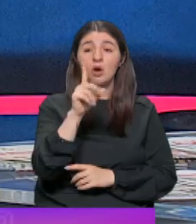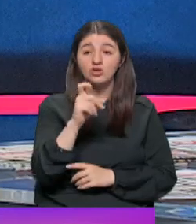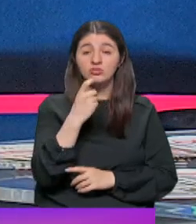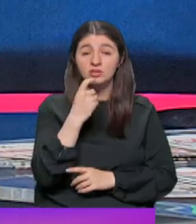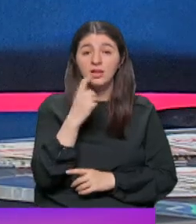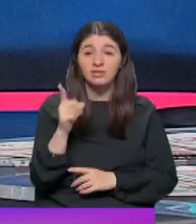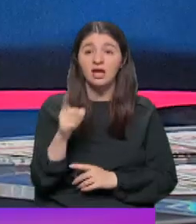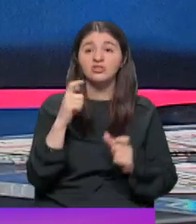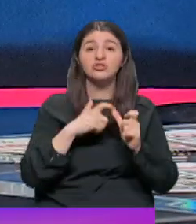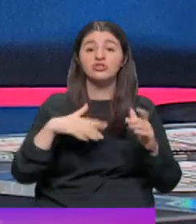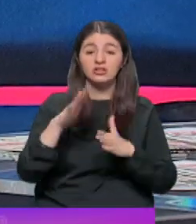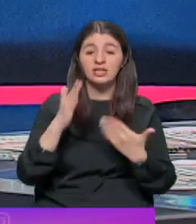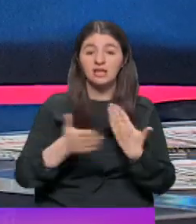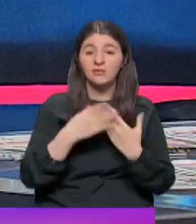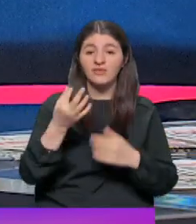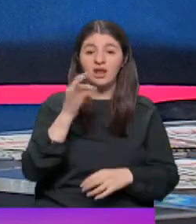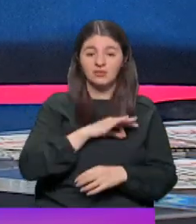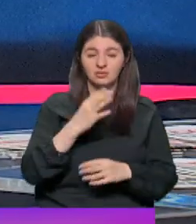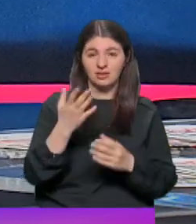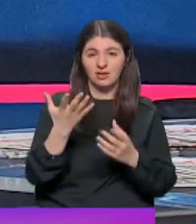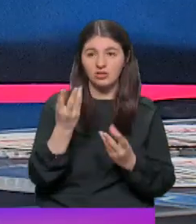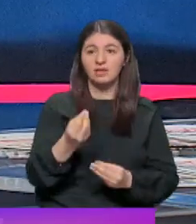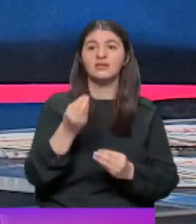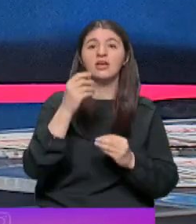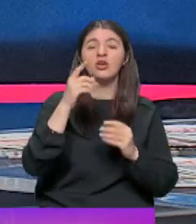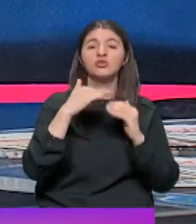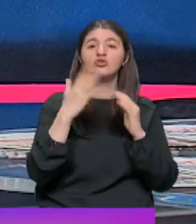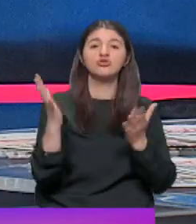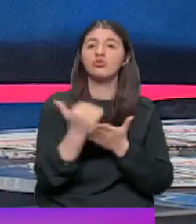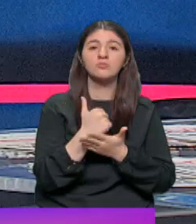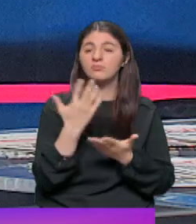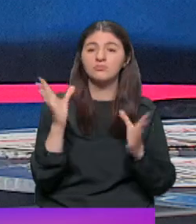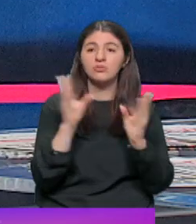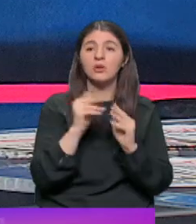2019 yılında sosyal yardımlardan faydalanan toplam hane sayısı